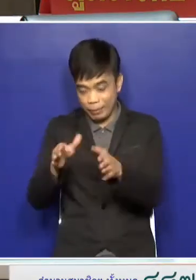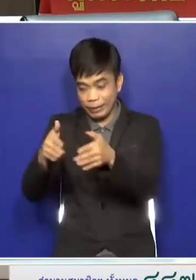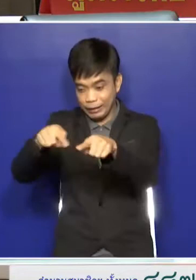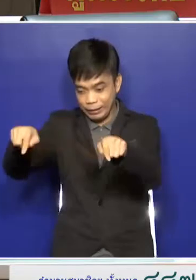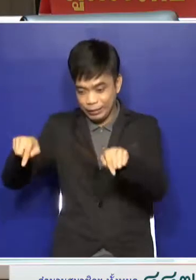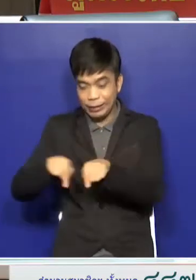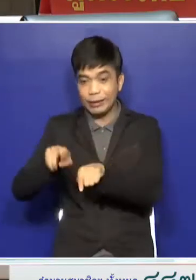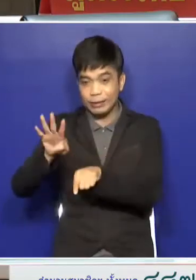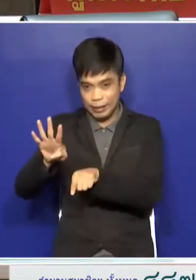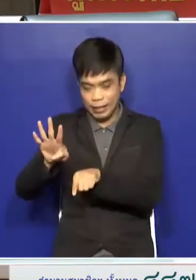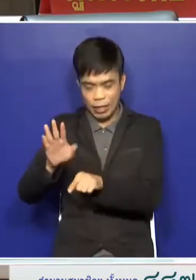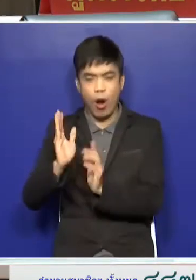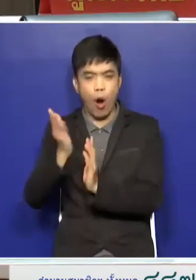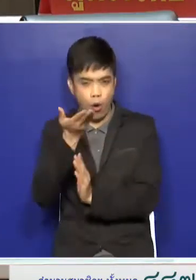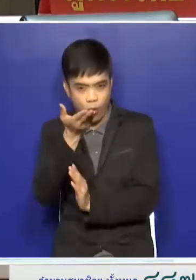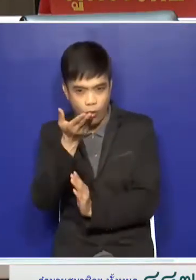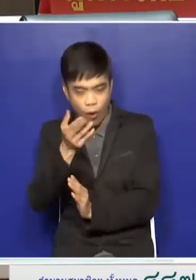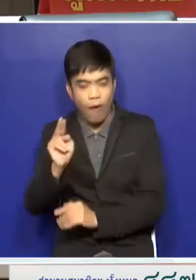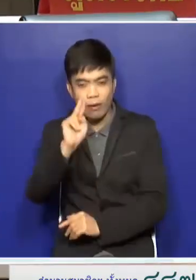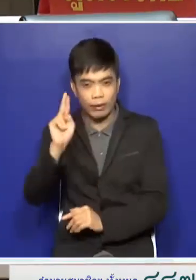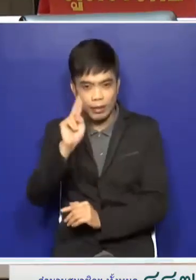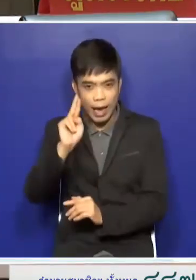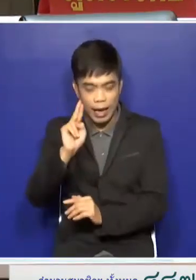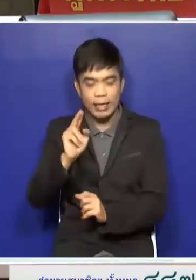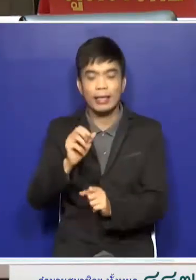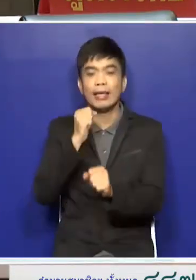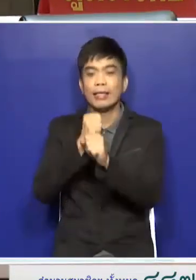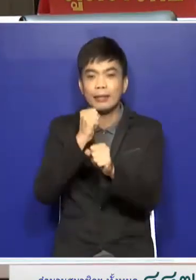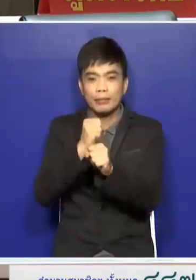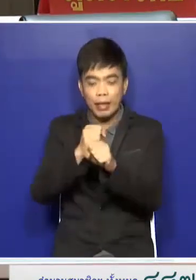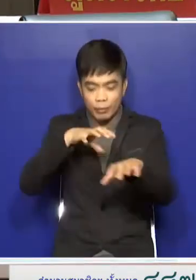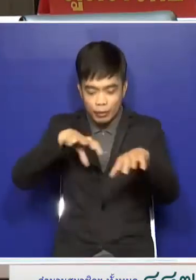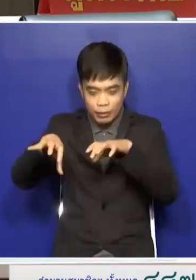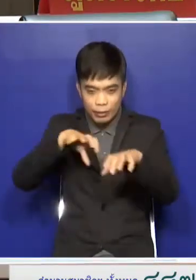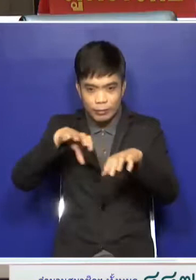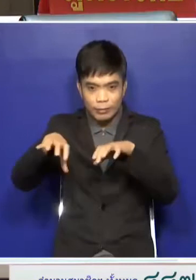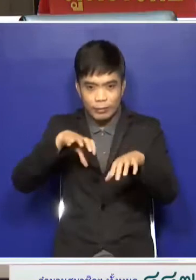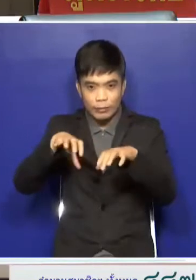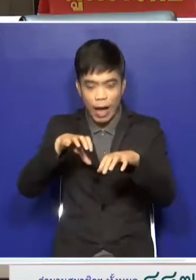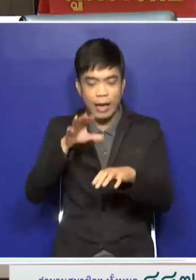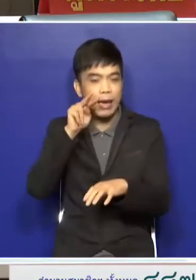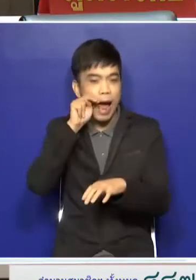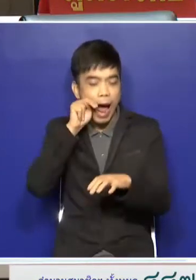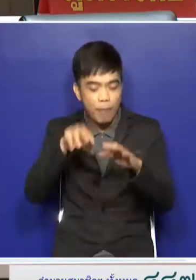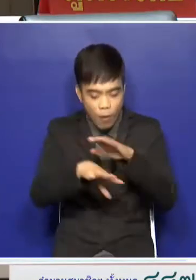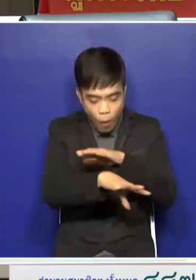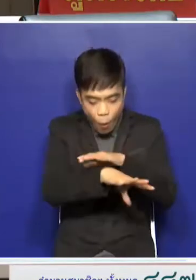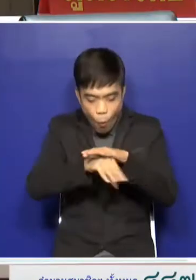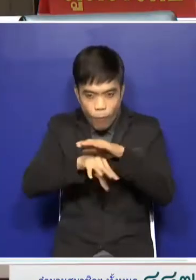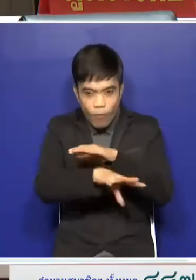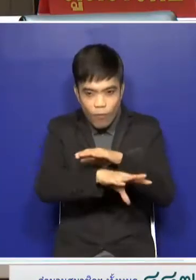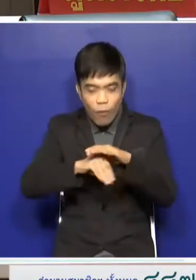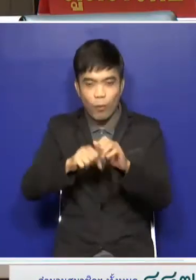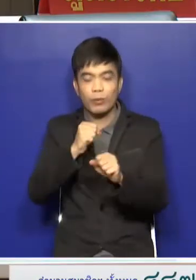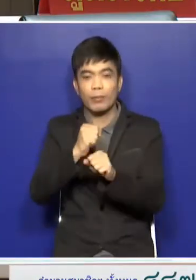ขอใช้ที่ราชพัสดุกรมธนารักษ์เพื่อขออนุญาตใช้ในการที่จะสูบน้ำมาทำการเกษ